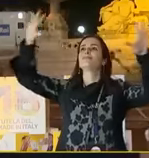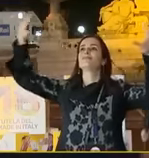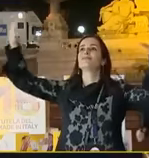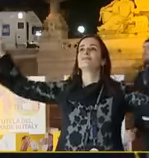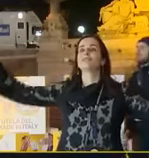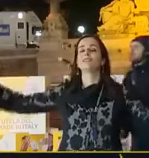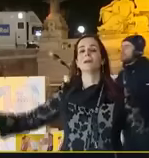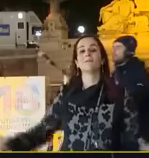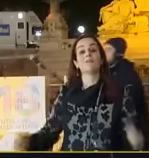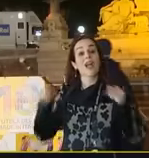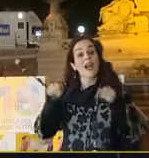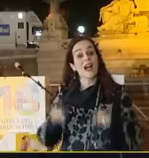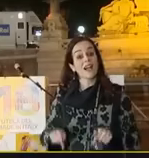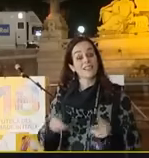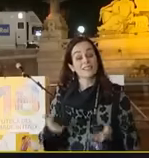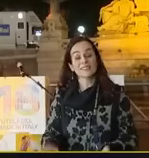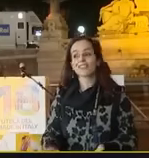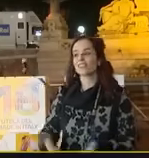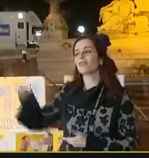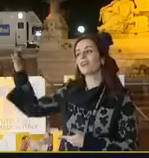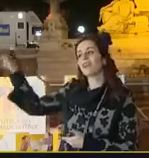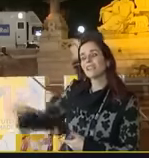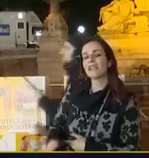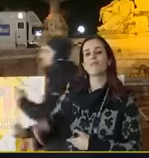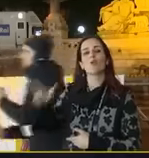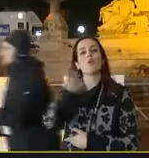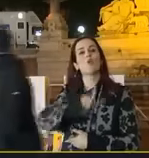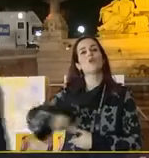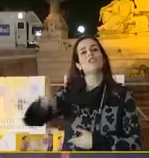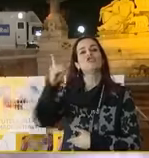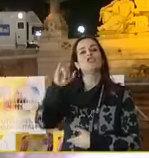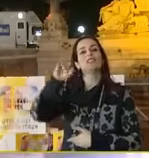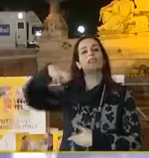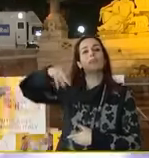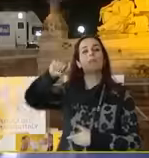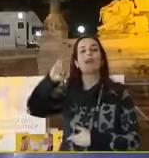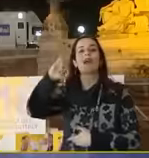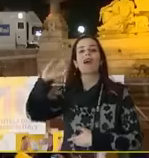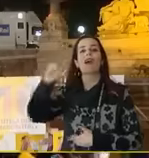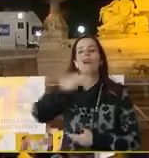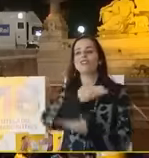E adesso chiamo Luigi Di Maio.